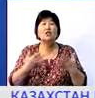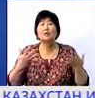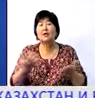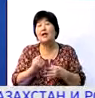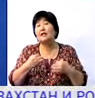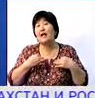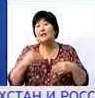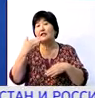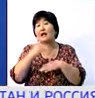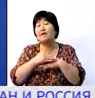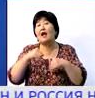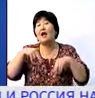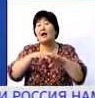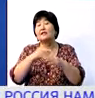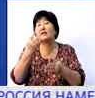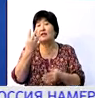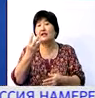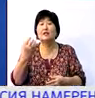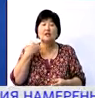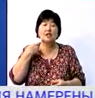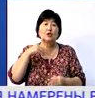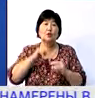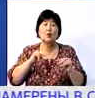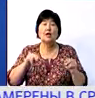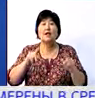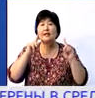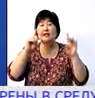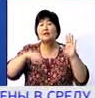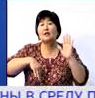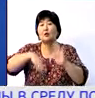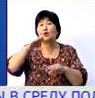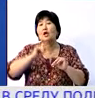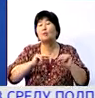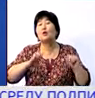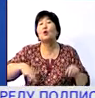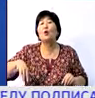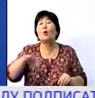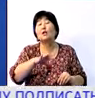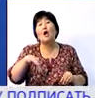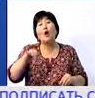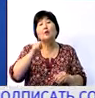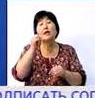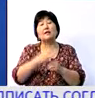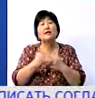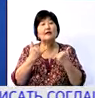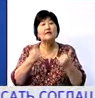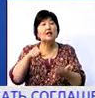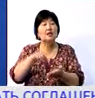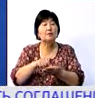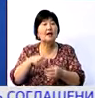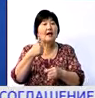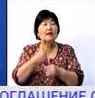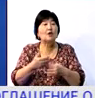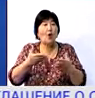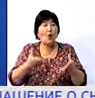На торжественном вечере в Астане сразу 3 кызылординских учителей названы в числе лучших педагогов страны. В областном центре в честь представителей одной из